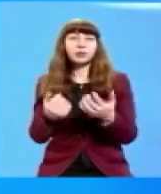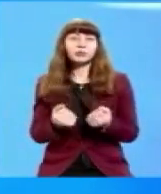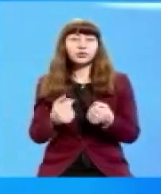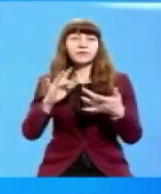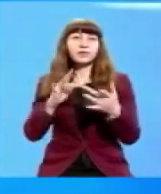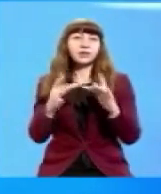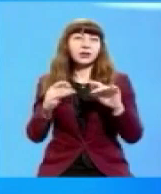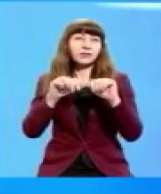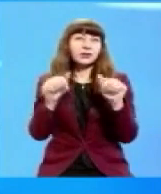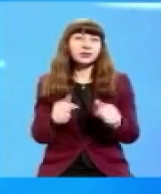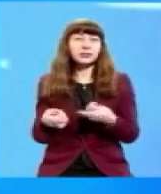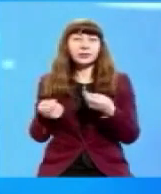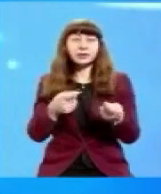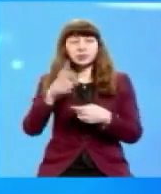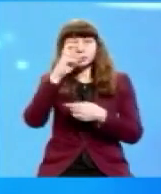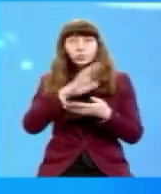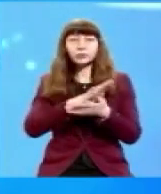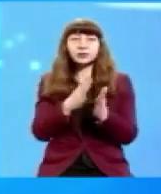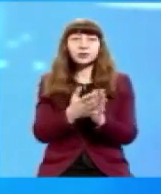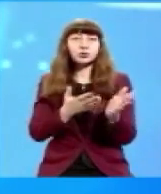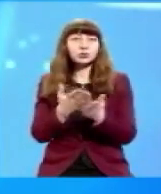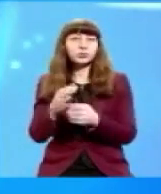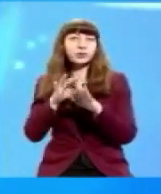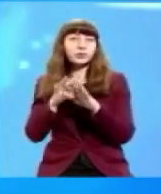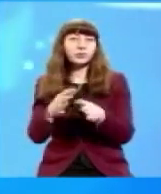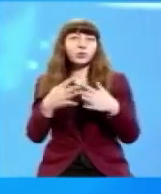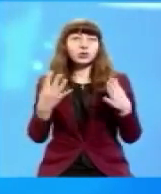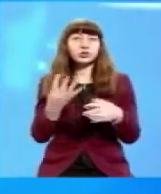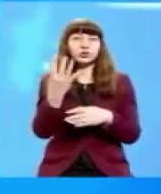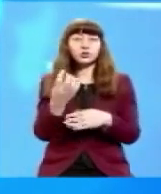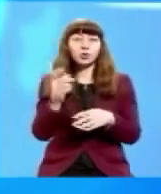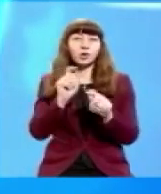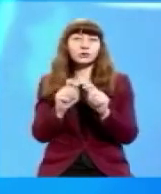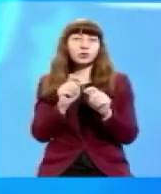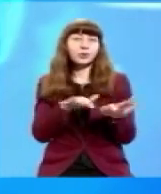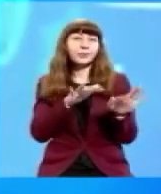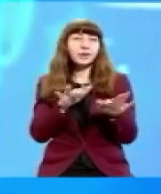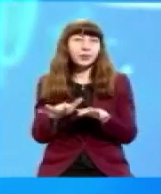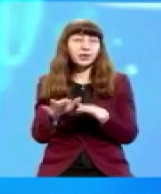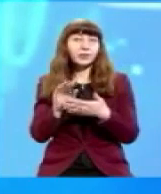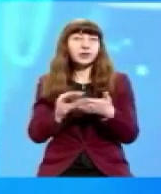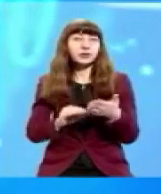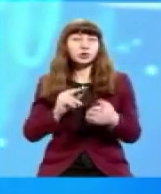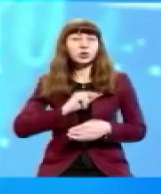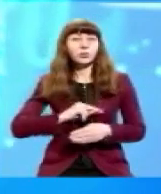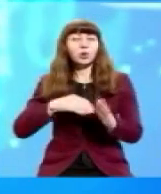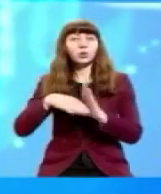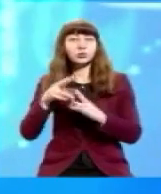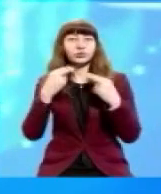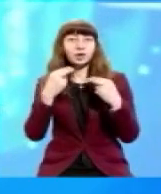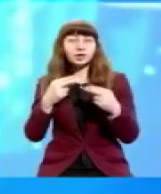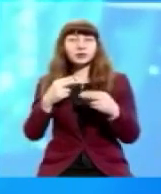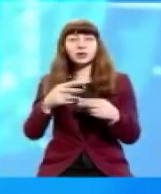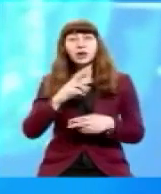онлайн-формате. Департаментом государственных услуг службы было проведено более 400 контрольных мероприятий. Продолжается работа по улучшению